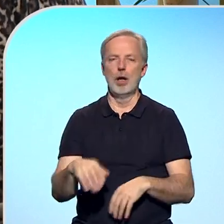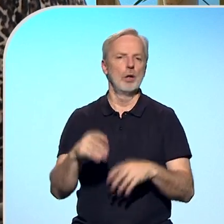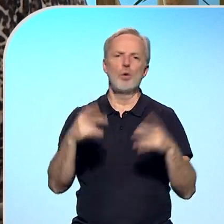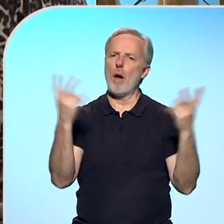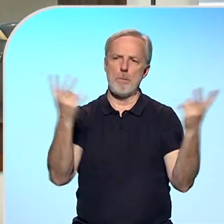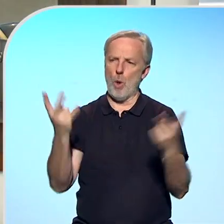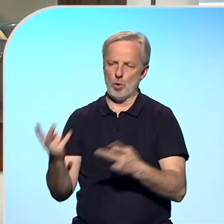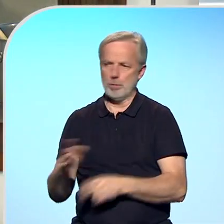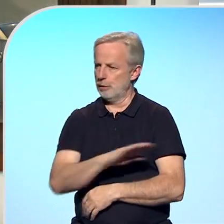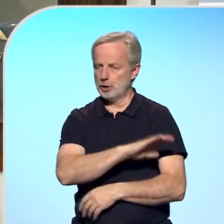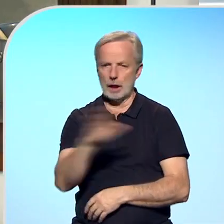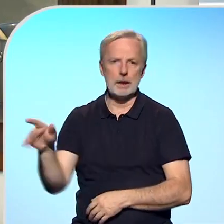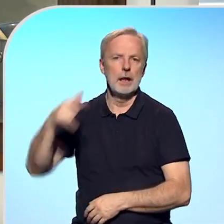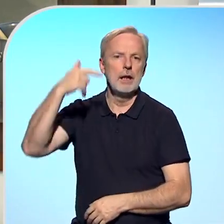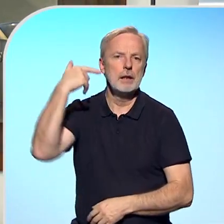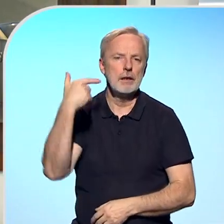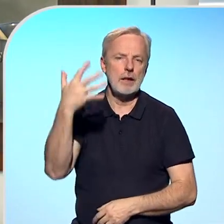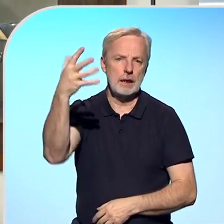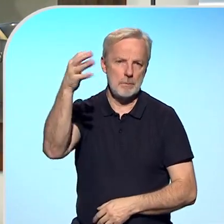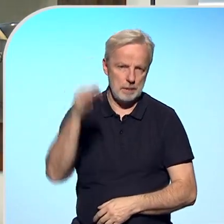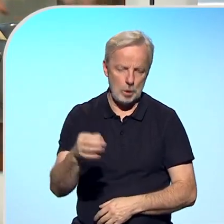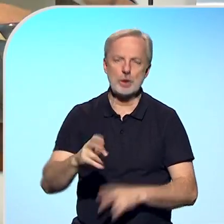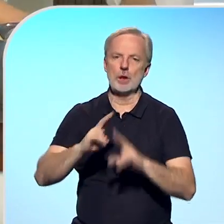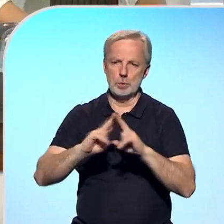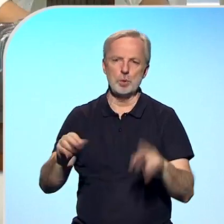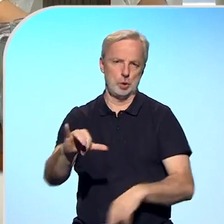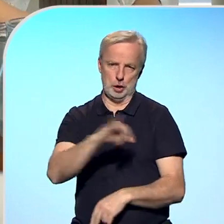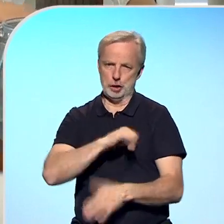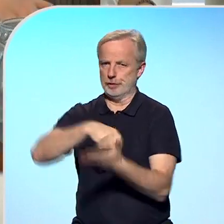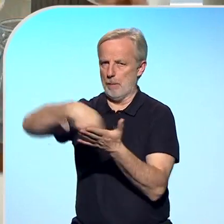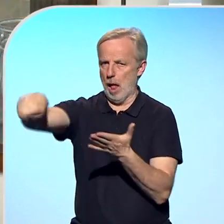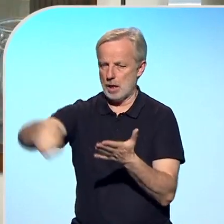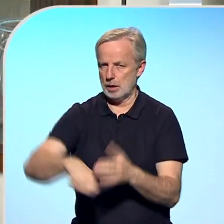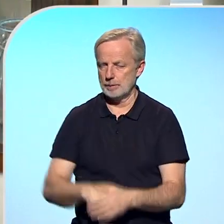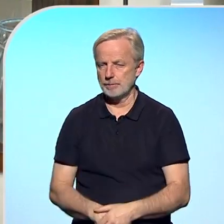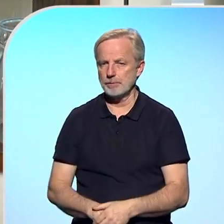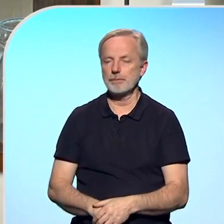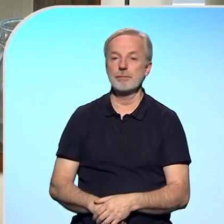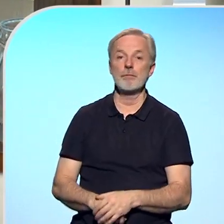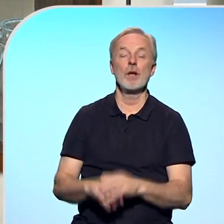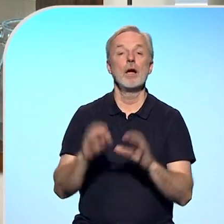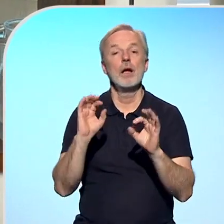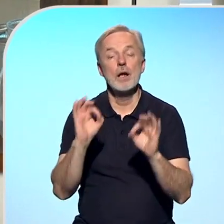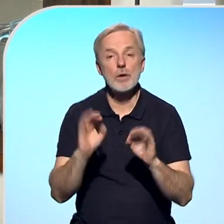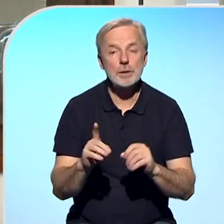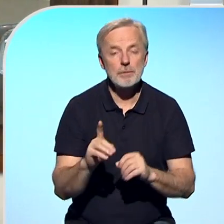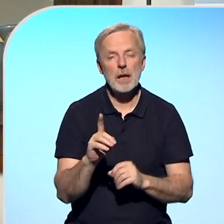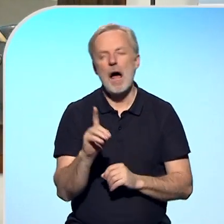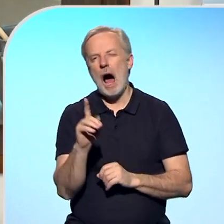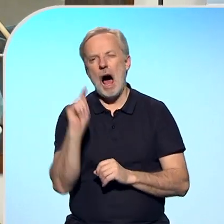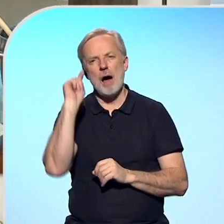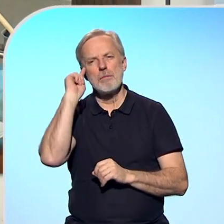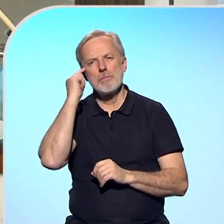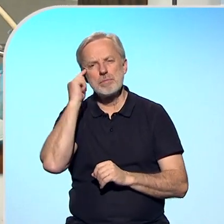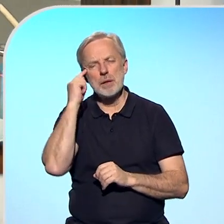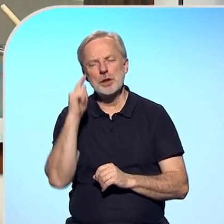znamená 25% môžete každý rok vlastne uplatniť a predčasne splatiť. Kde tedy mohou byť takové ty hlavní nástrahy